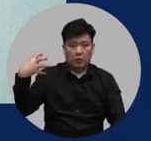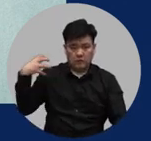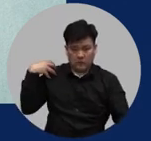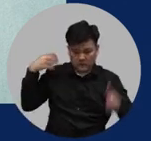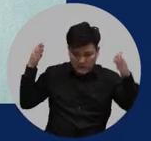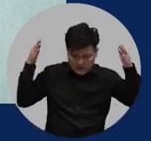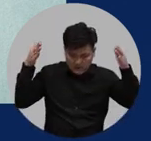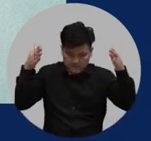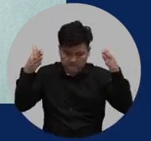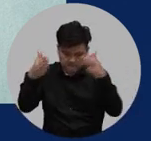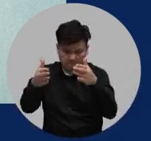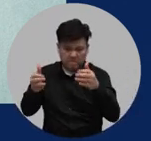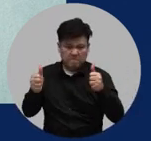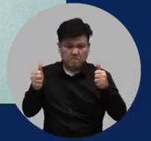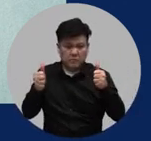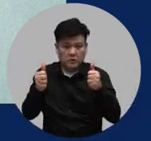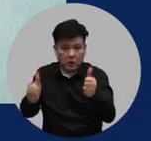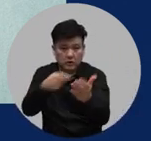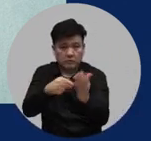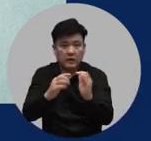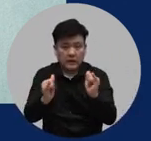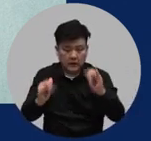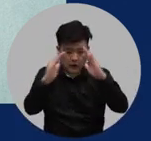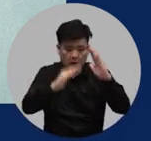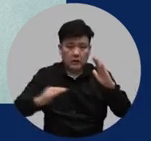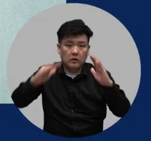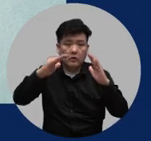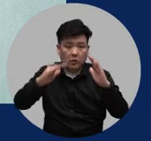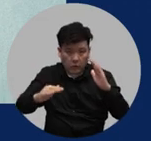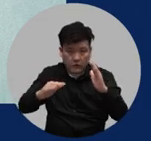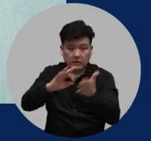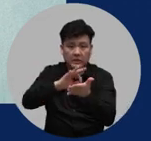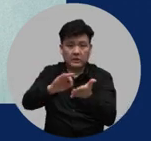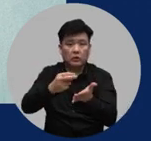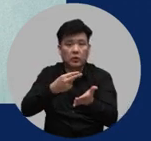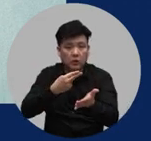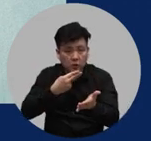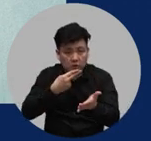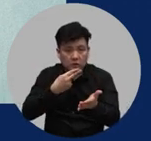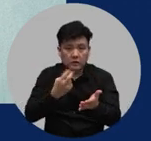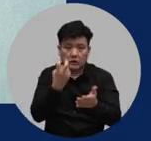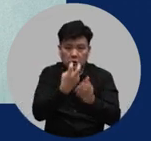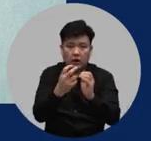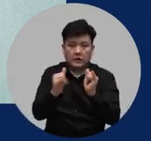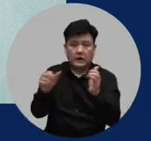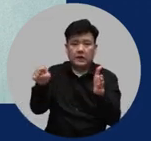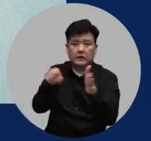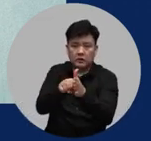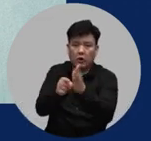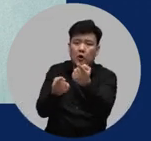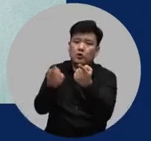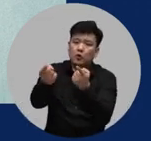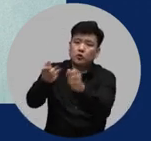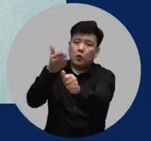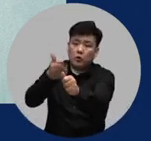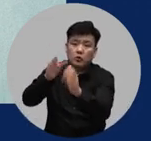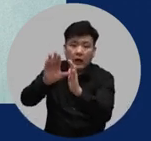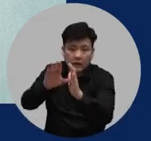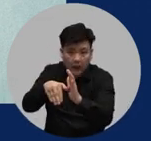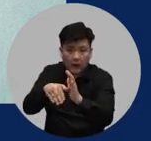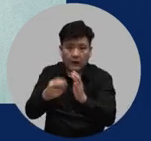역할에 충실해야 합니다. 피해자가 공식 처리 절차를 이용하지 않고 관리자를 신뢰하여 조정을 요청하는